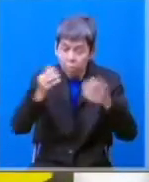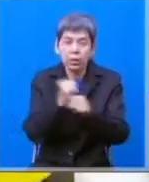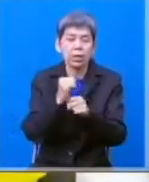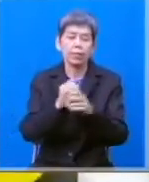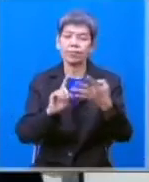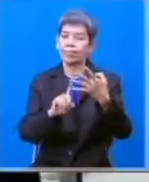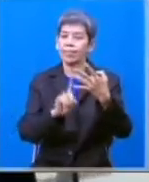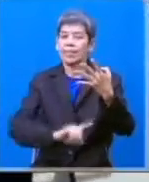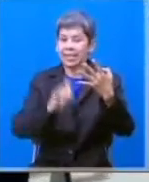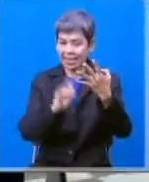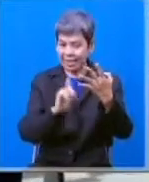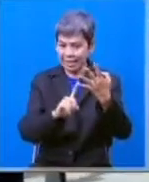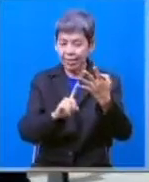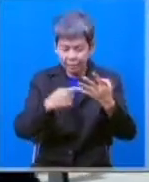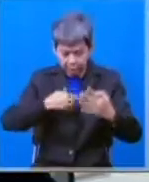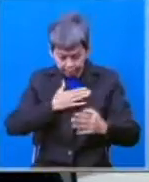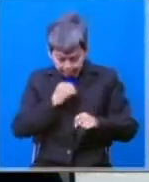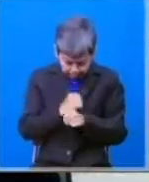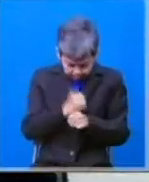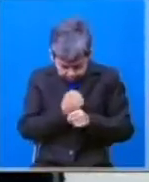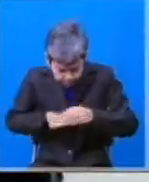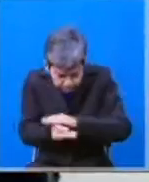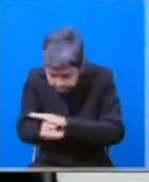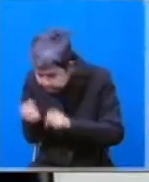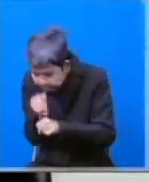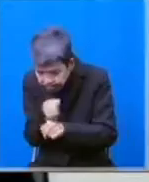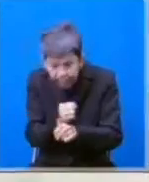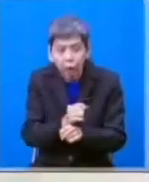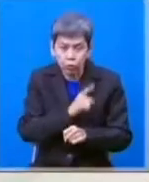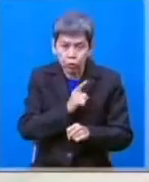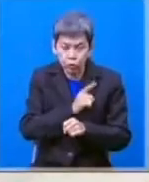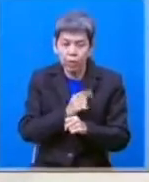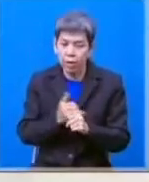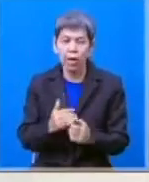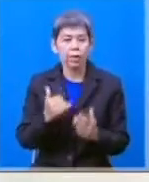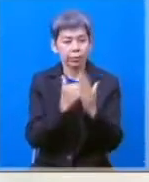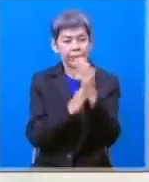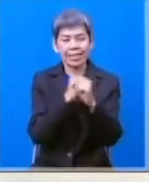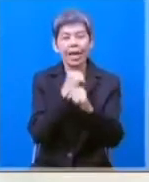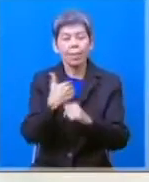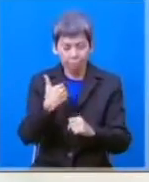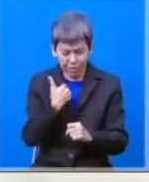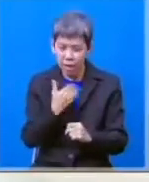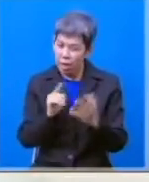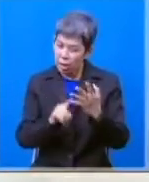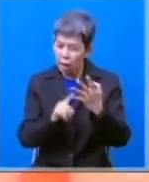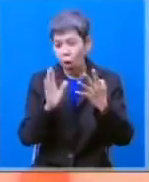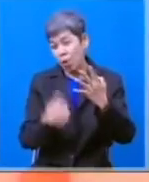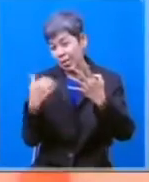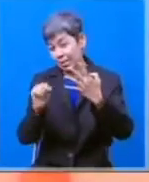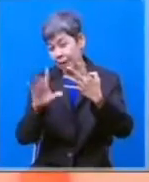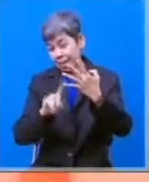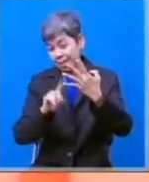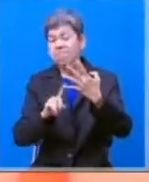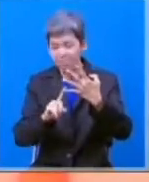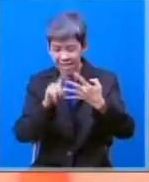และหลังเกิดเหตุและ4นะครับเป็นกลุ่มที่เป็นกลุ่มปฏิบัติการที่ทำหน้าที่ลงพื้นที่ทำงานที่มีประมาณ15คนนะครับแต่ย